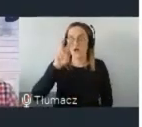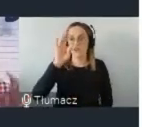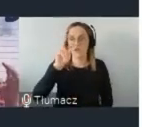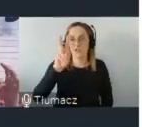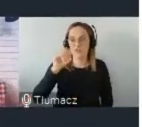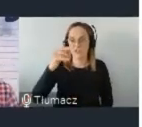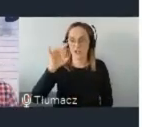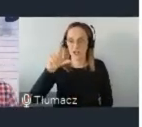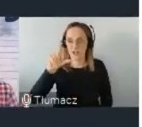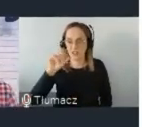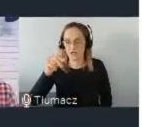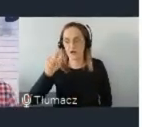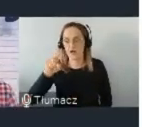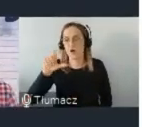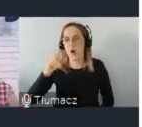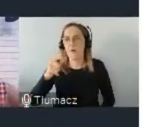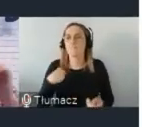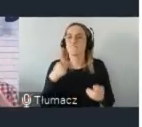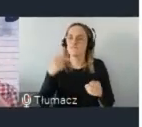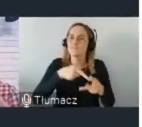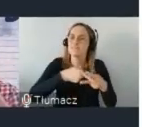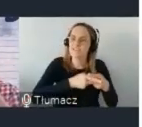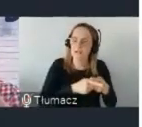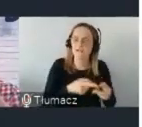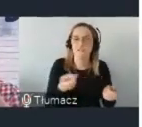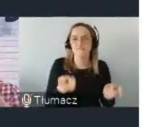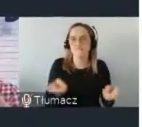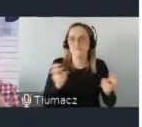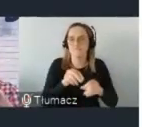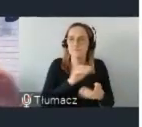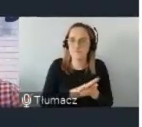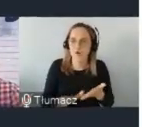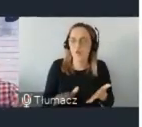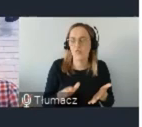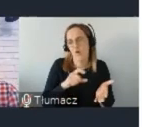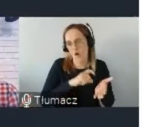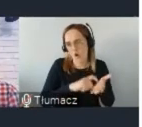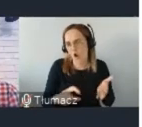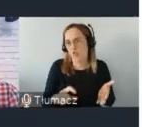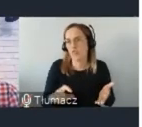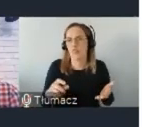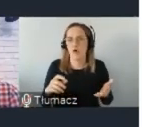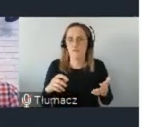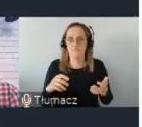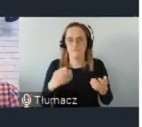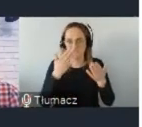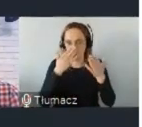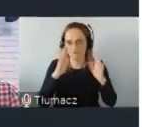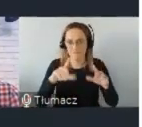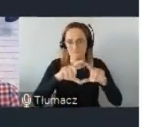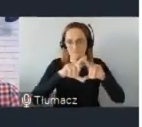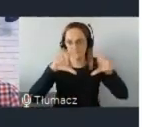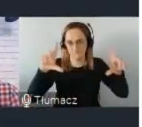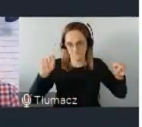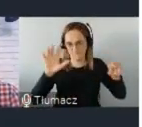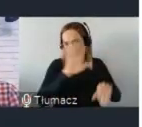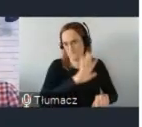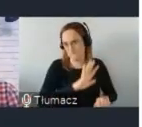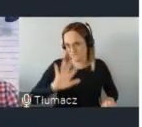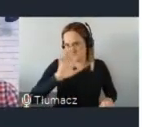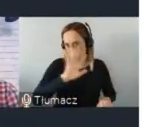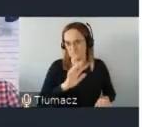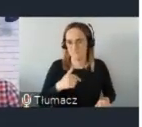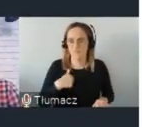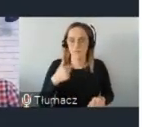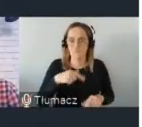się zarejestrować, założyć bezpłatne konto. To wszystko jest do zrobienia. I pojawi nam się taki obszar. Czekajcie,